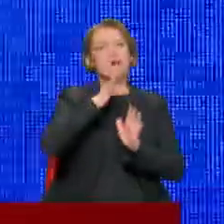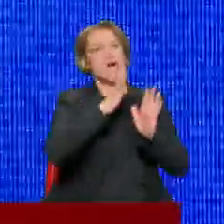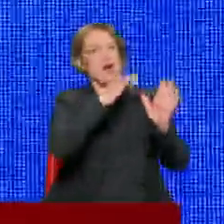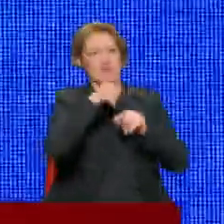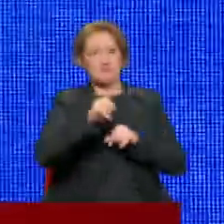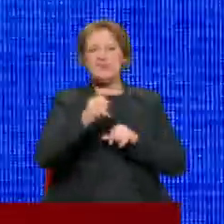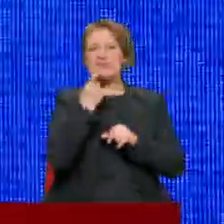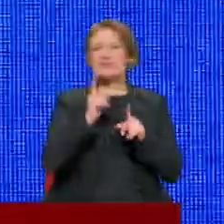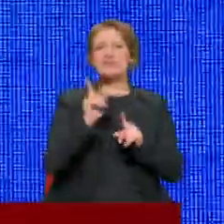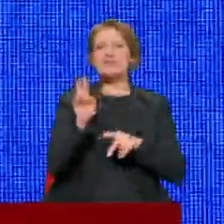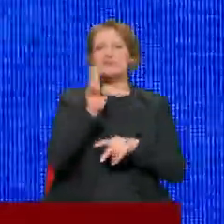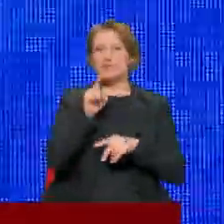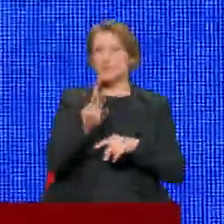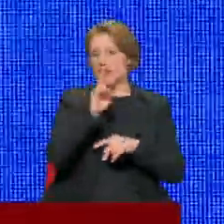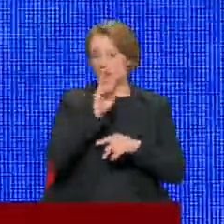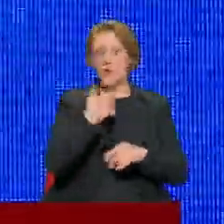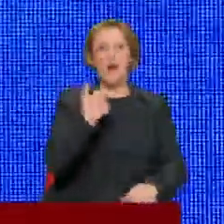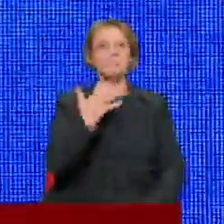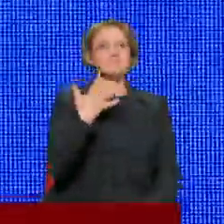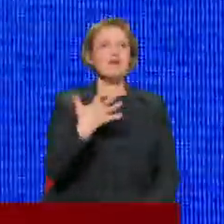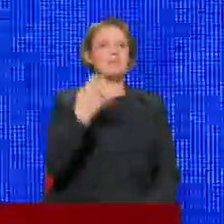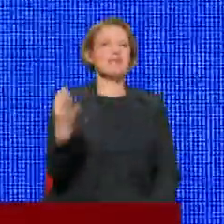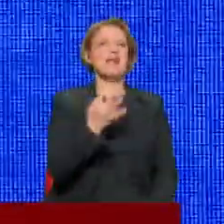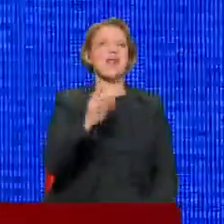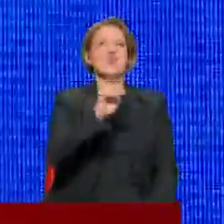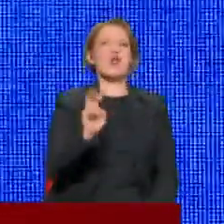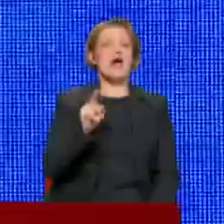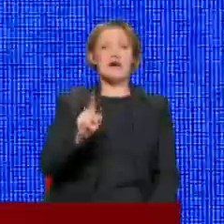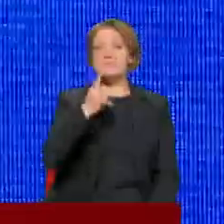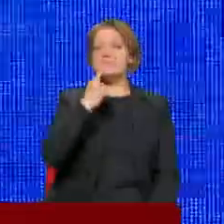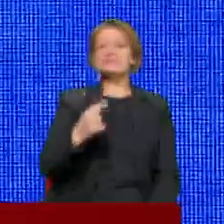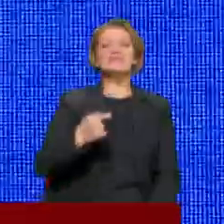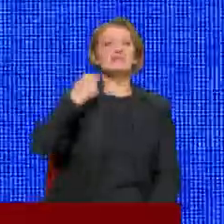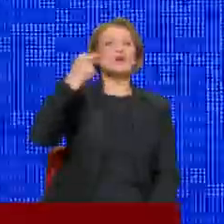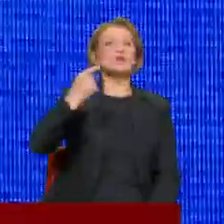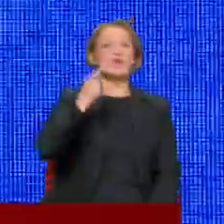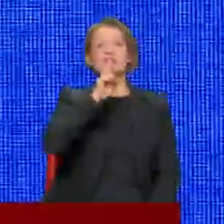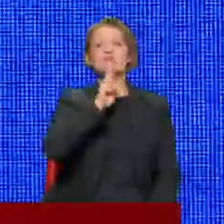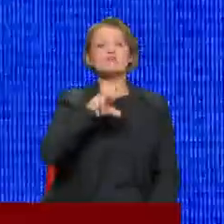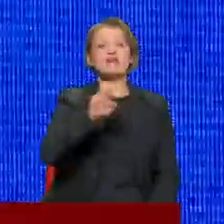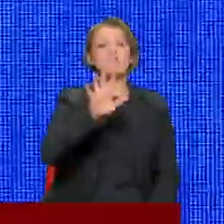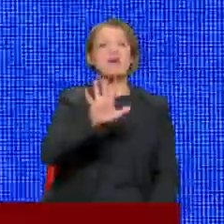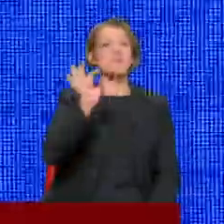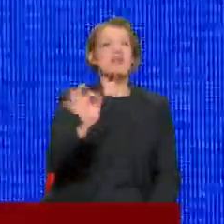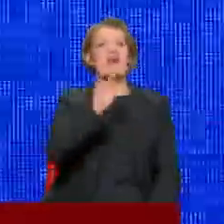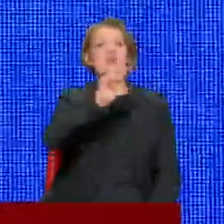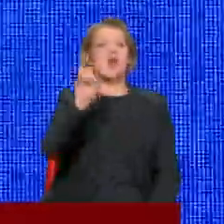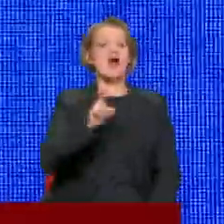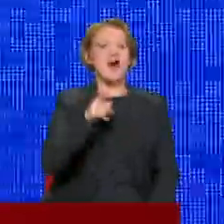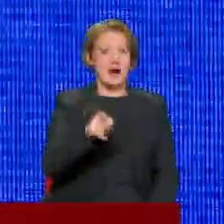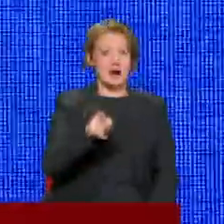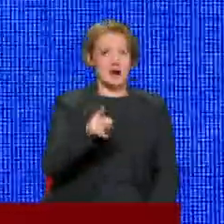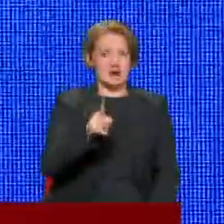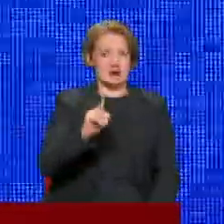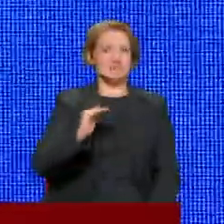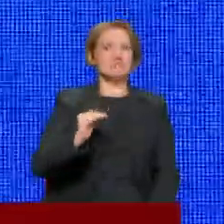Bu yıl sonunda 265 milyar dolara gelecek sene ise 685 milyar dolara